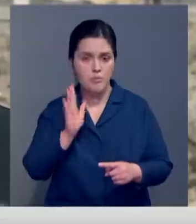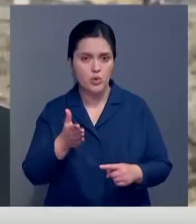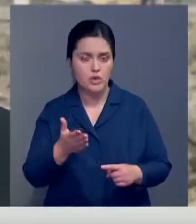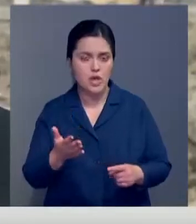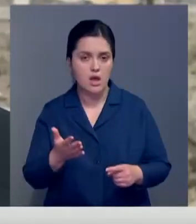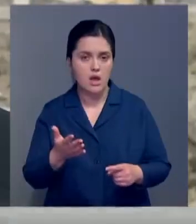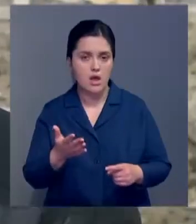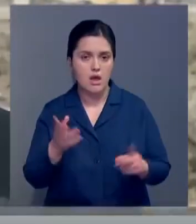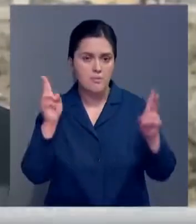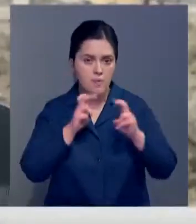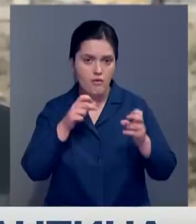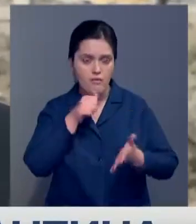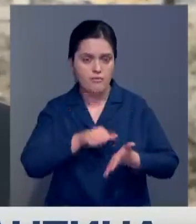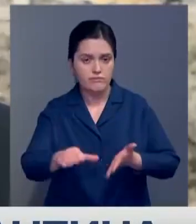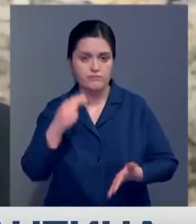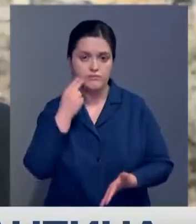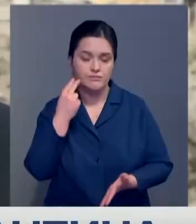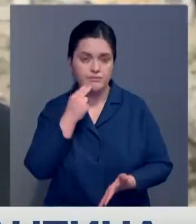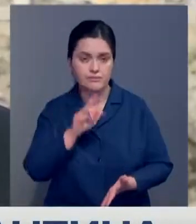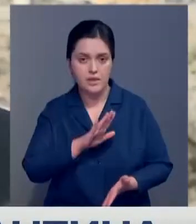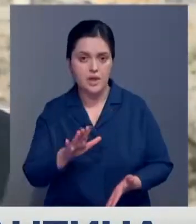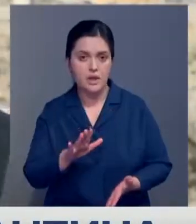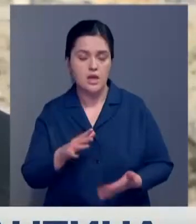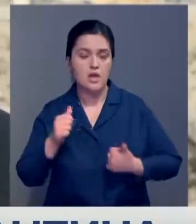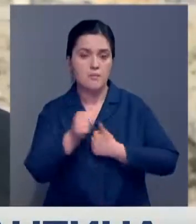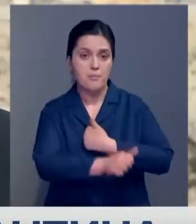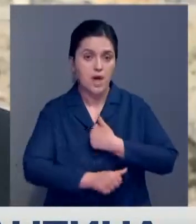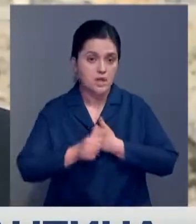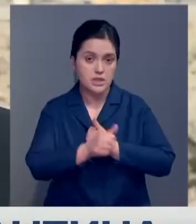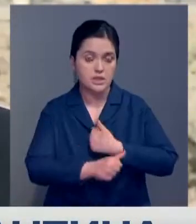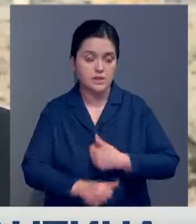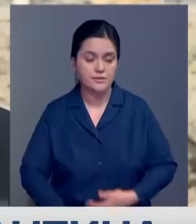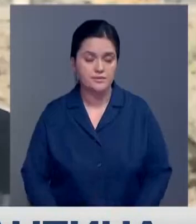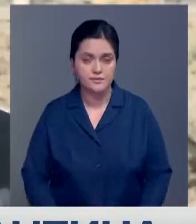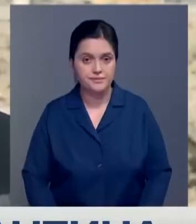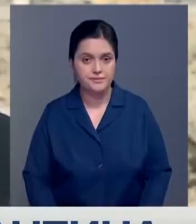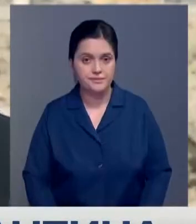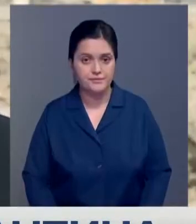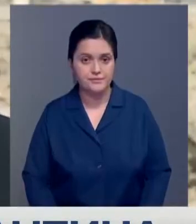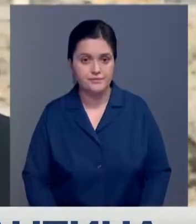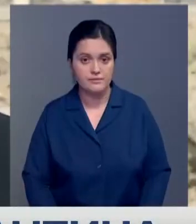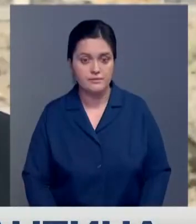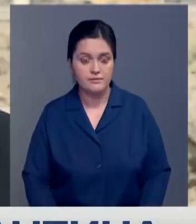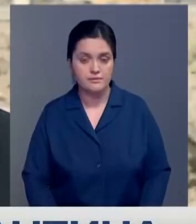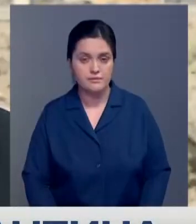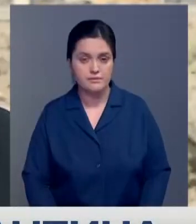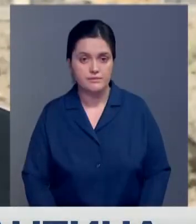по дорожно-строительному проекту, начиная с завоза материала до завершения работ. Ранее данная